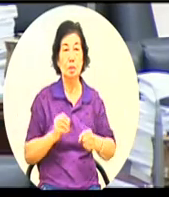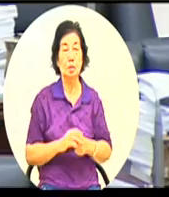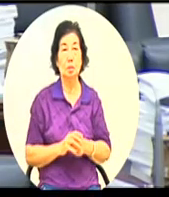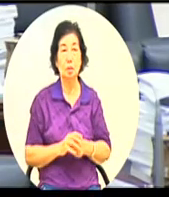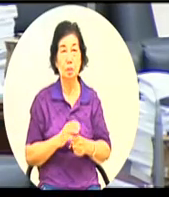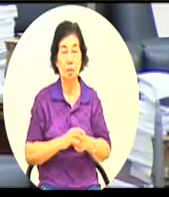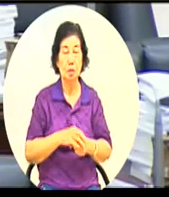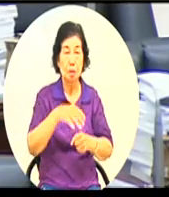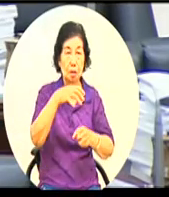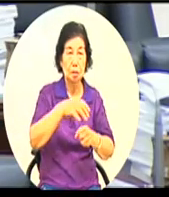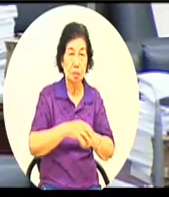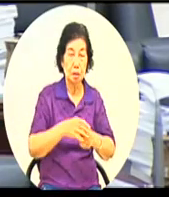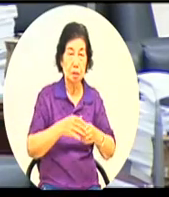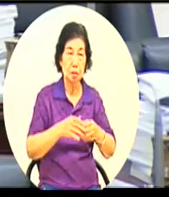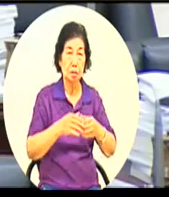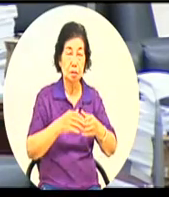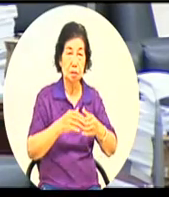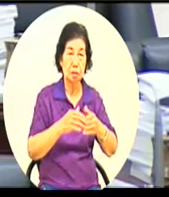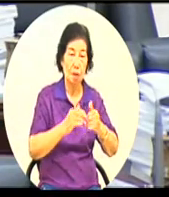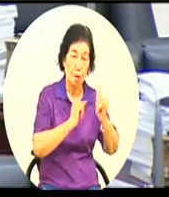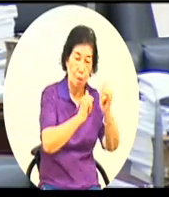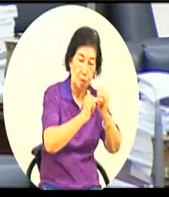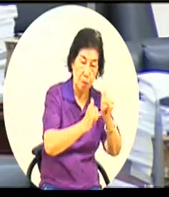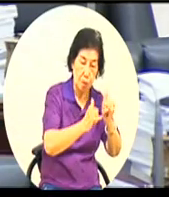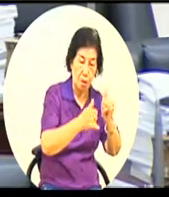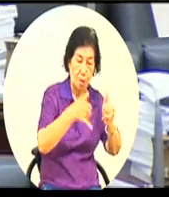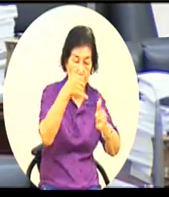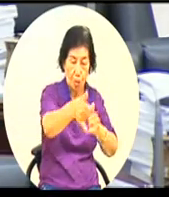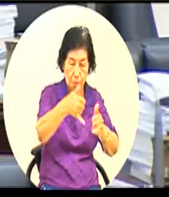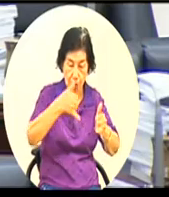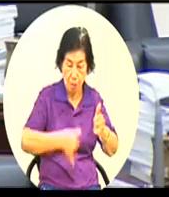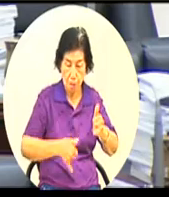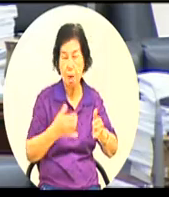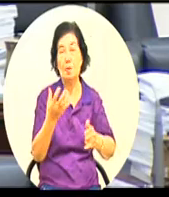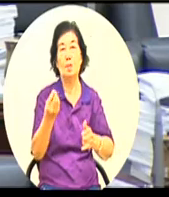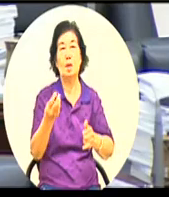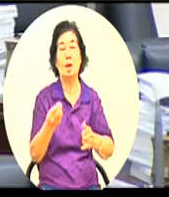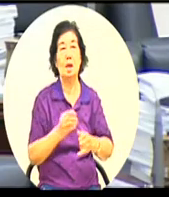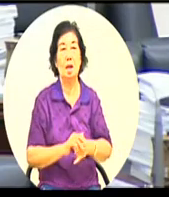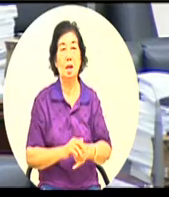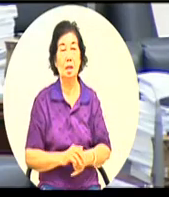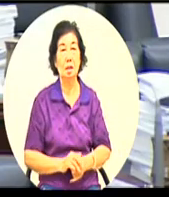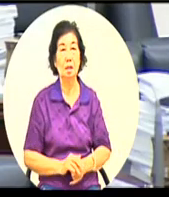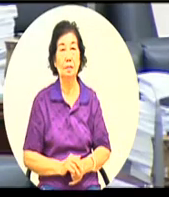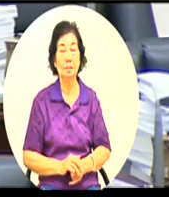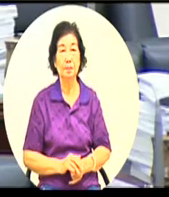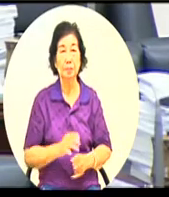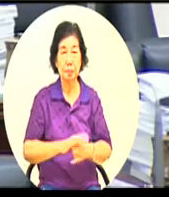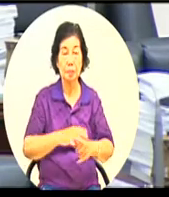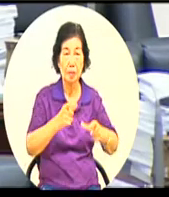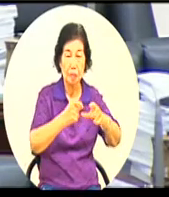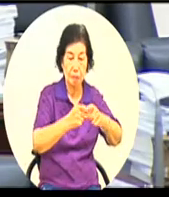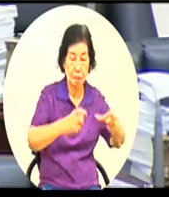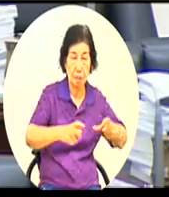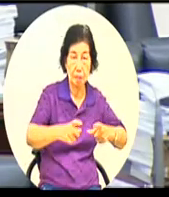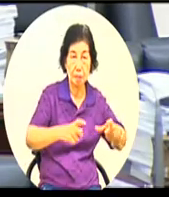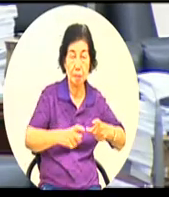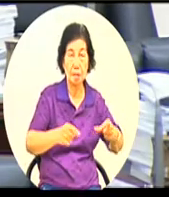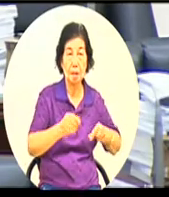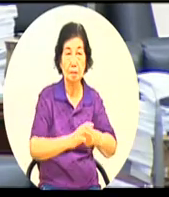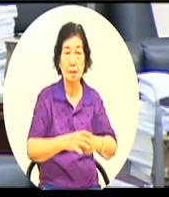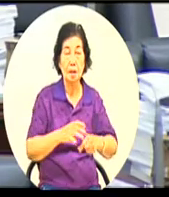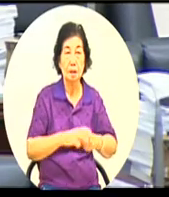头前也无啥人，后壁也无啥人，有啦，啊，来公园较济